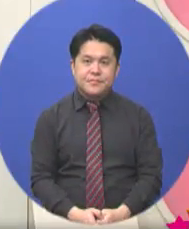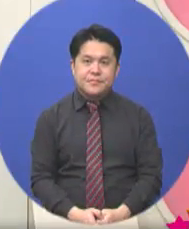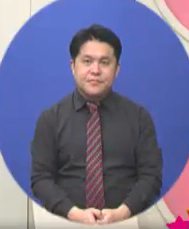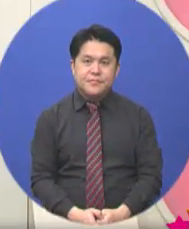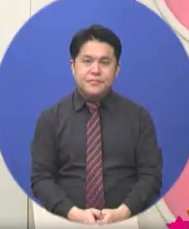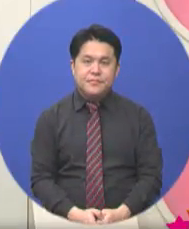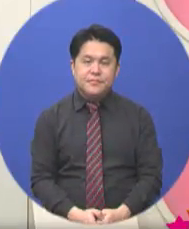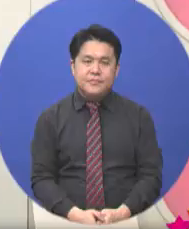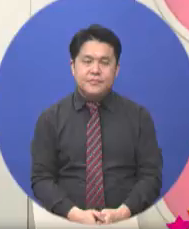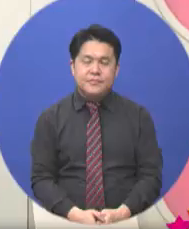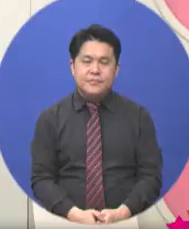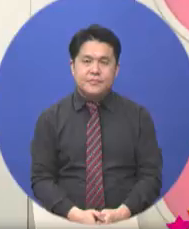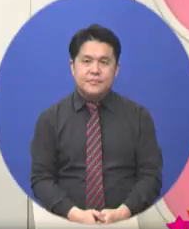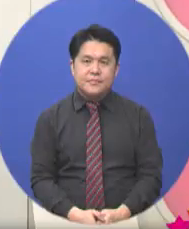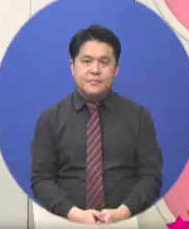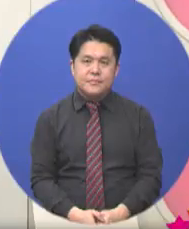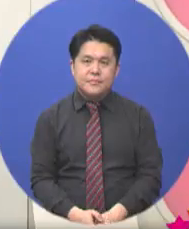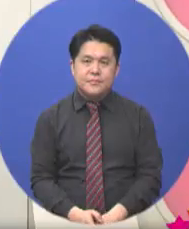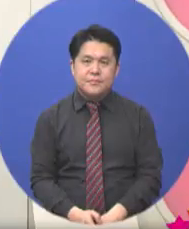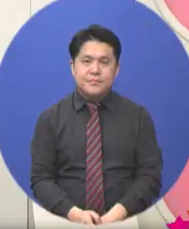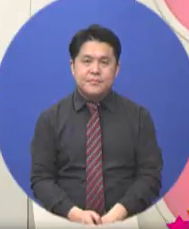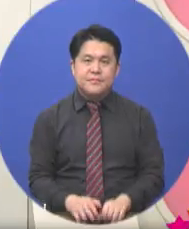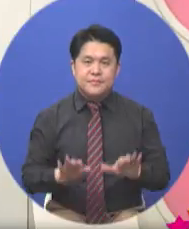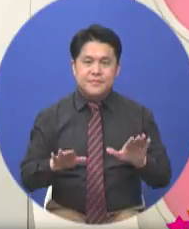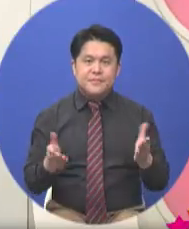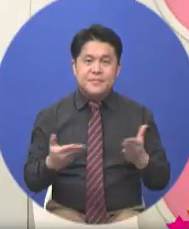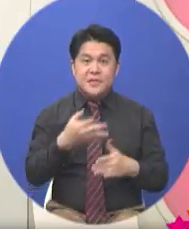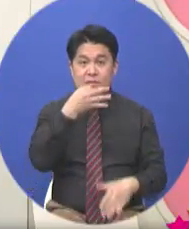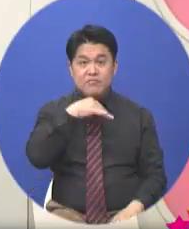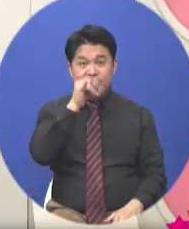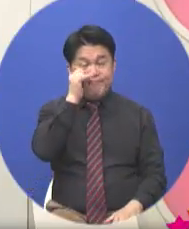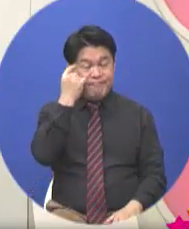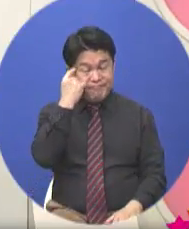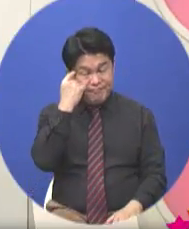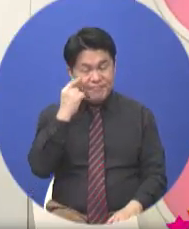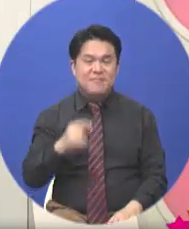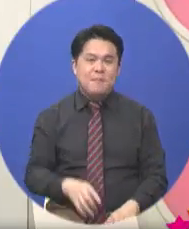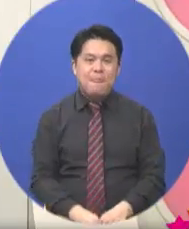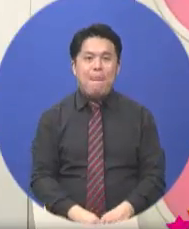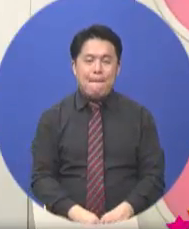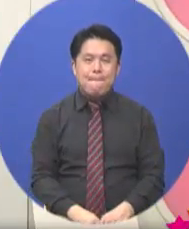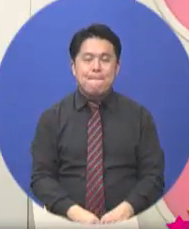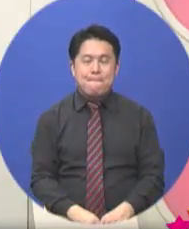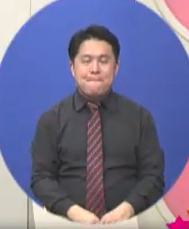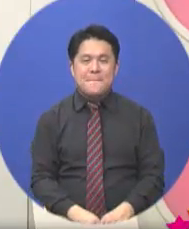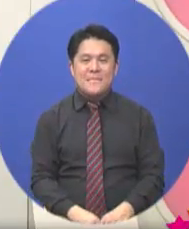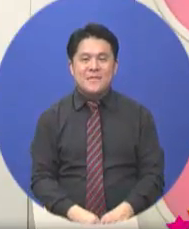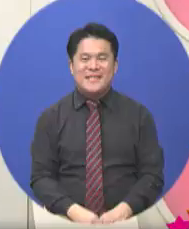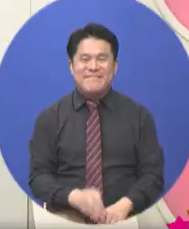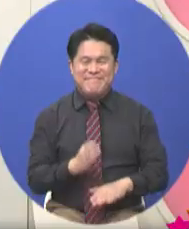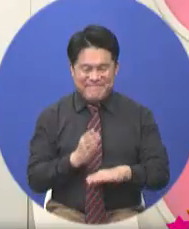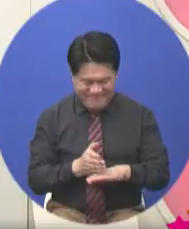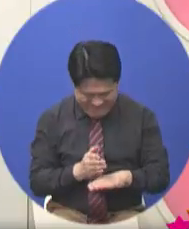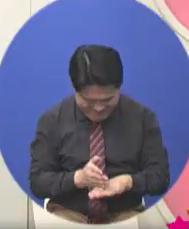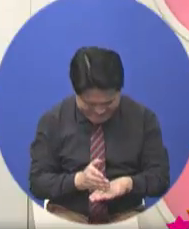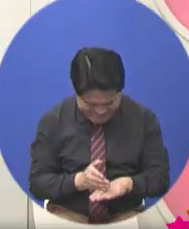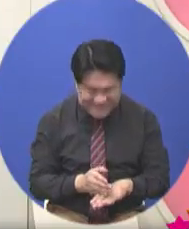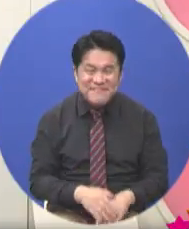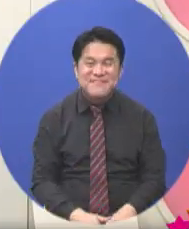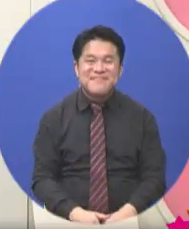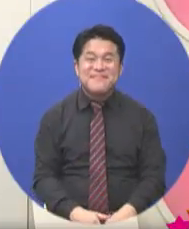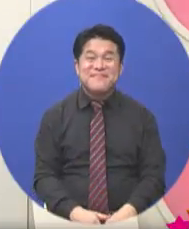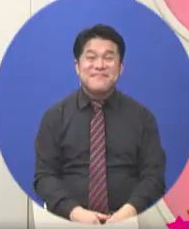뭐그 지금 일이 굉장히 보람된다고 저는 그렇게 생각해요. 그래요, 그래요. 아유 고맙습니다. 네.